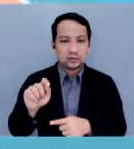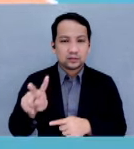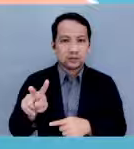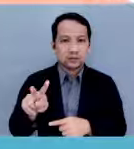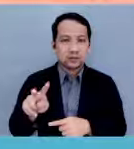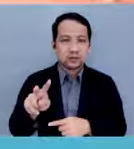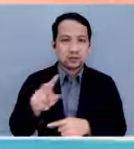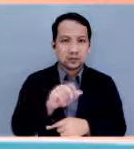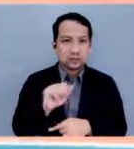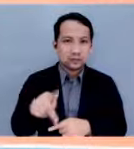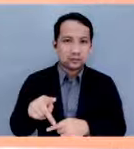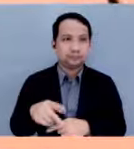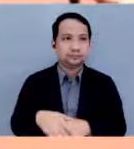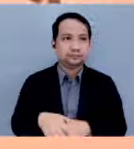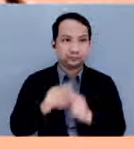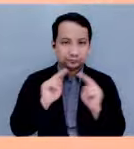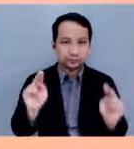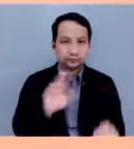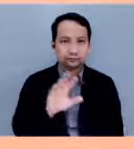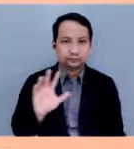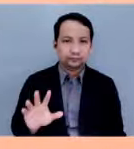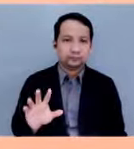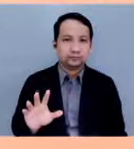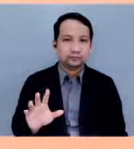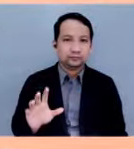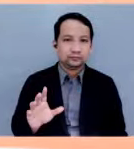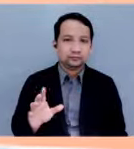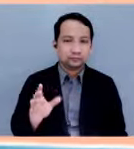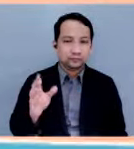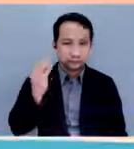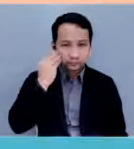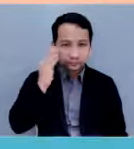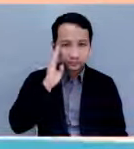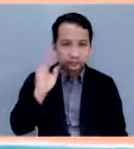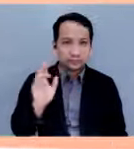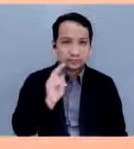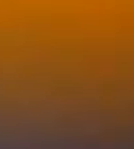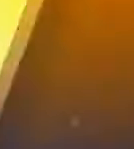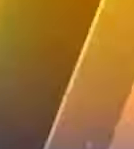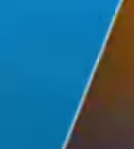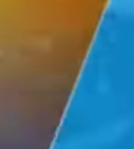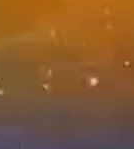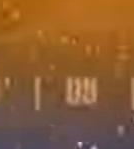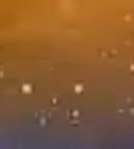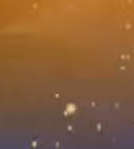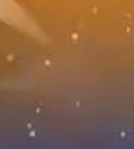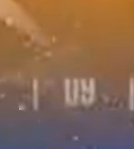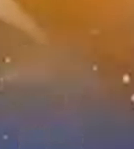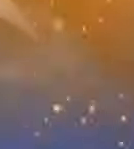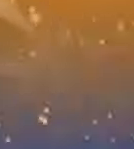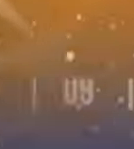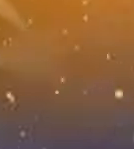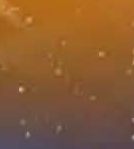App. Nagbabalita mula sa Frontline, Marty Bautista, News 5.